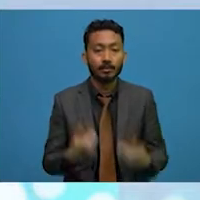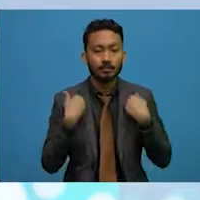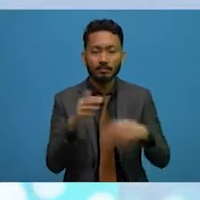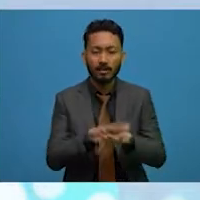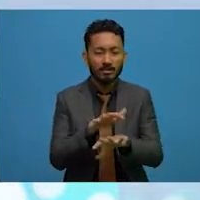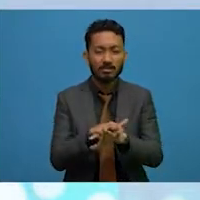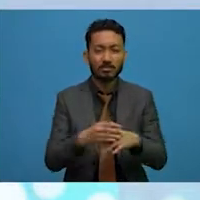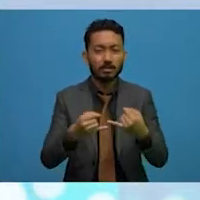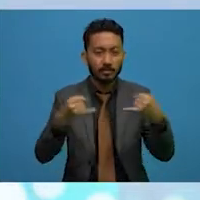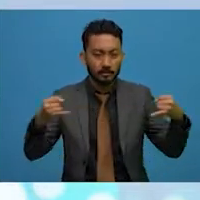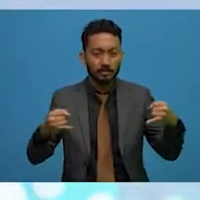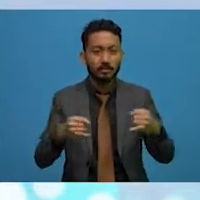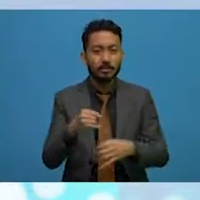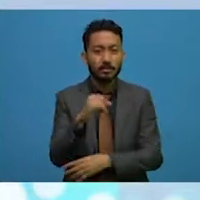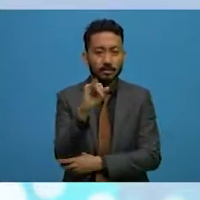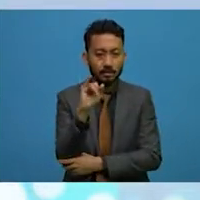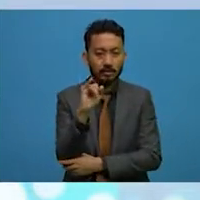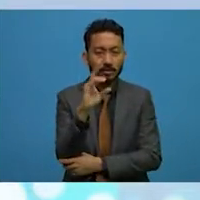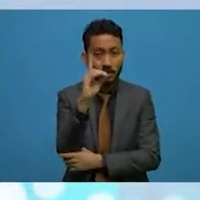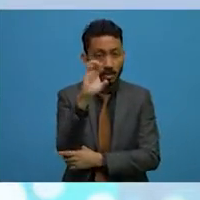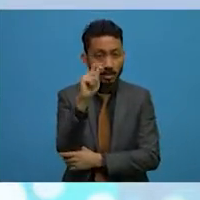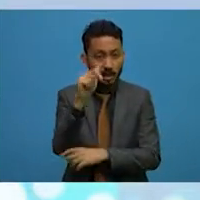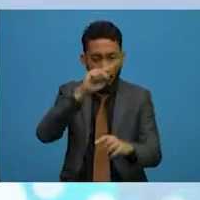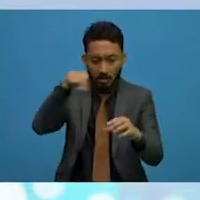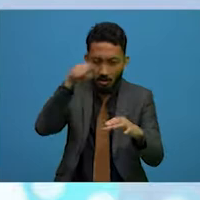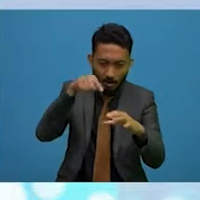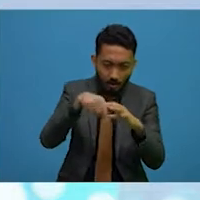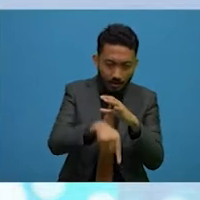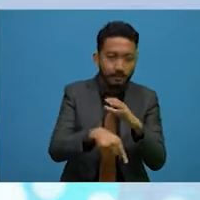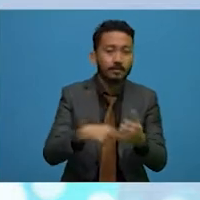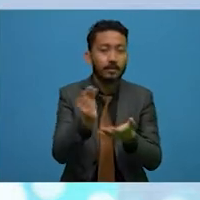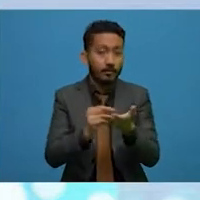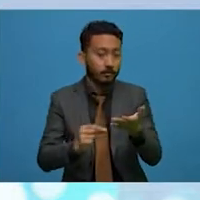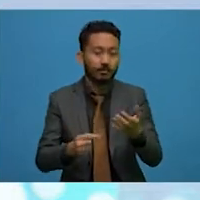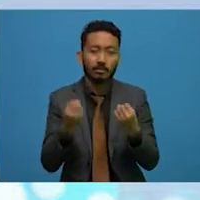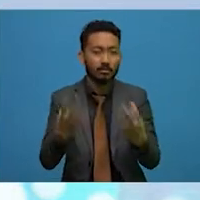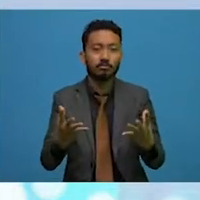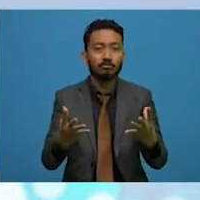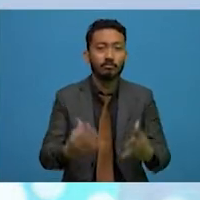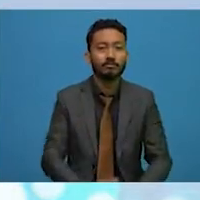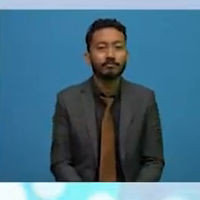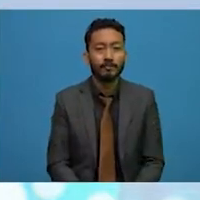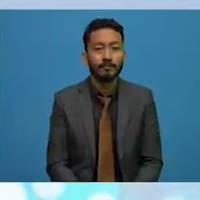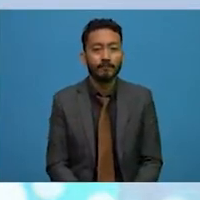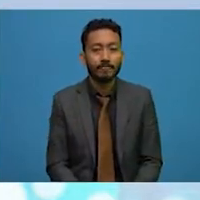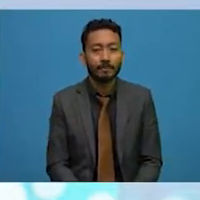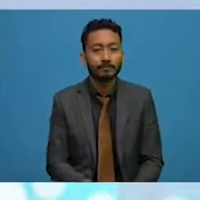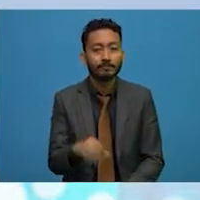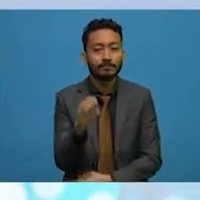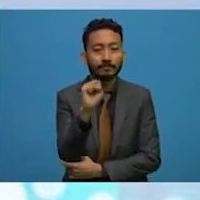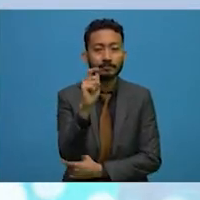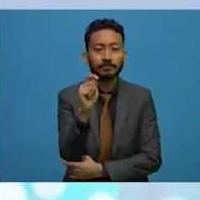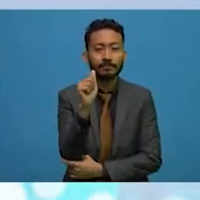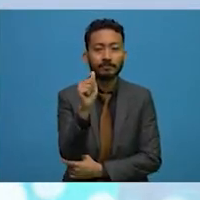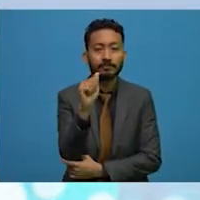tulisan. Style tulisan digunakan bagi memberi penekanan atau membezakan sesuatu isi kandungan.